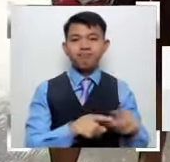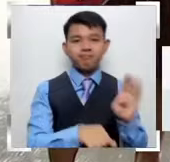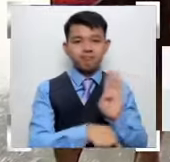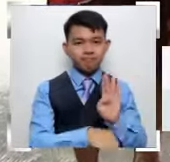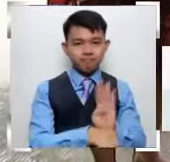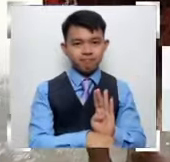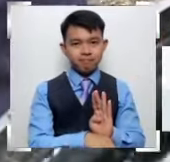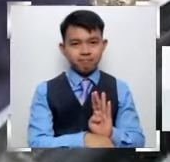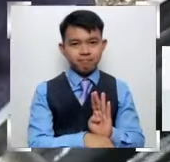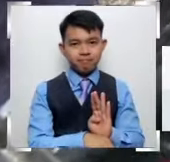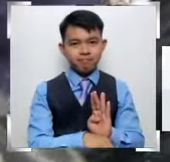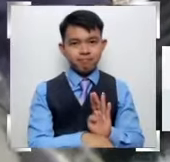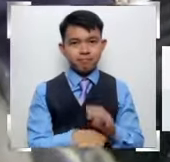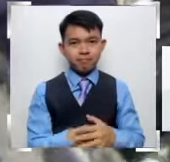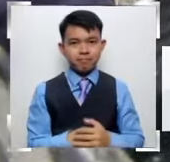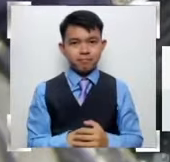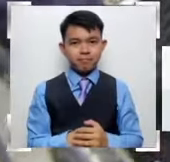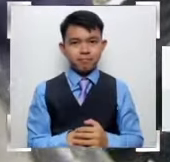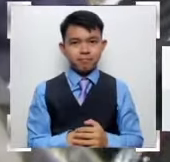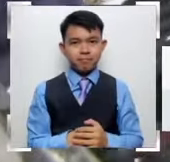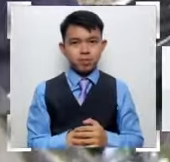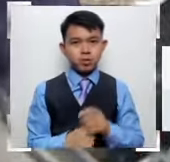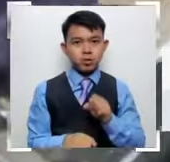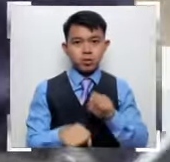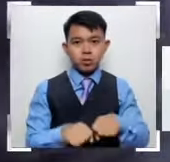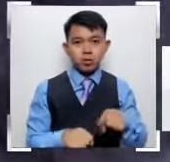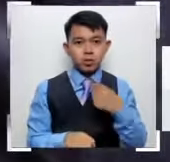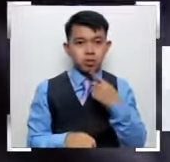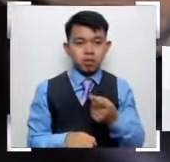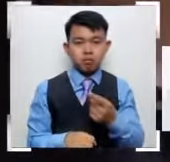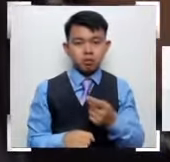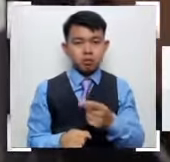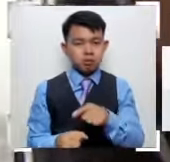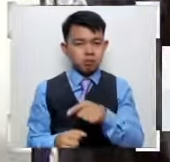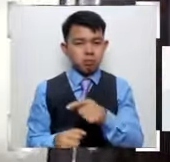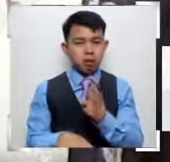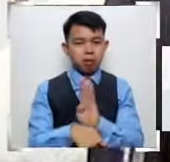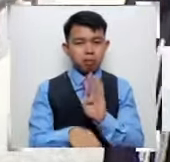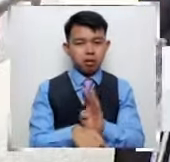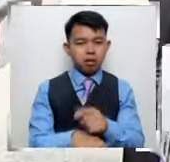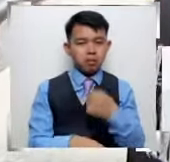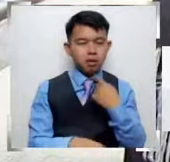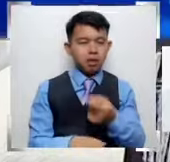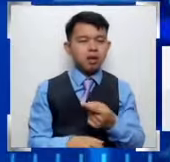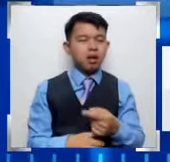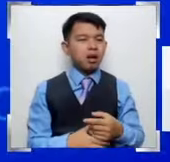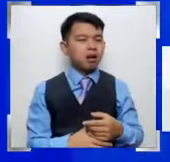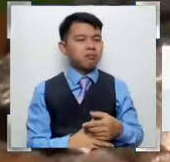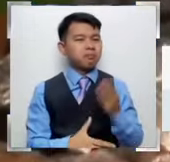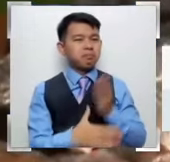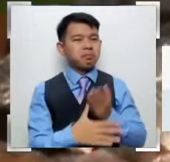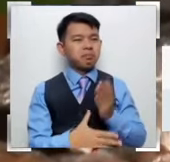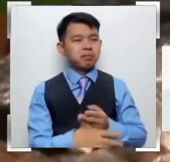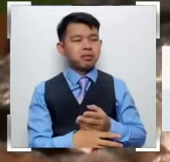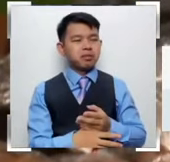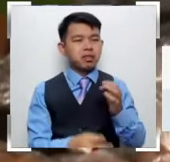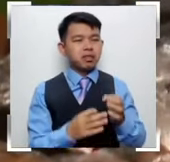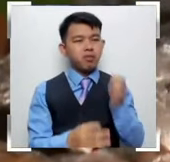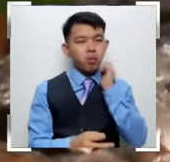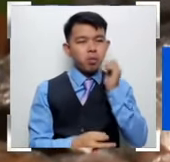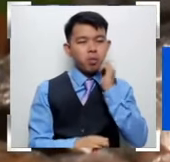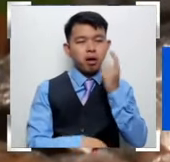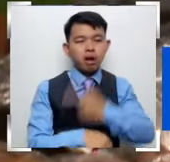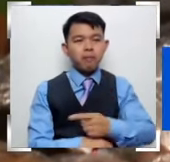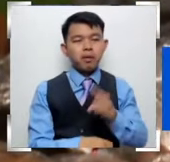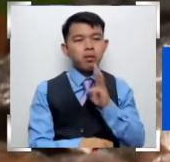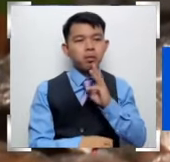may-ari ng panaderya, laking perwisyo raw ang araw-araw na water service interruptions ng Maynila. Kailangan po kay MG, gising